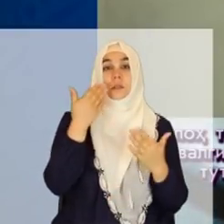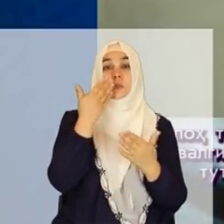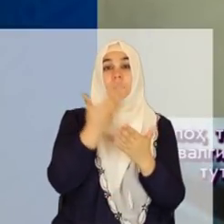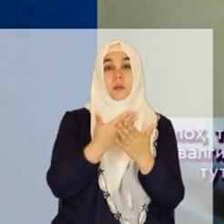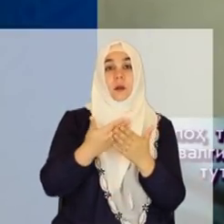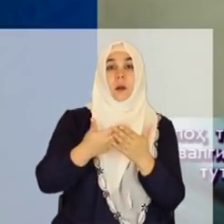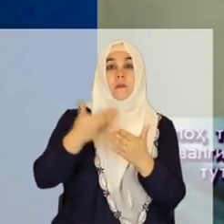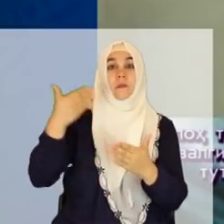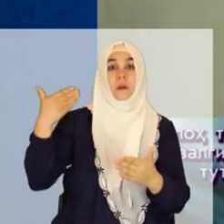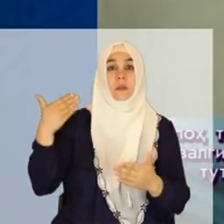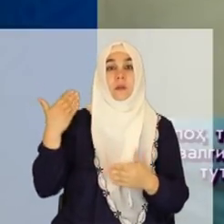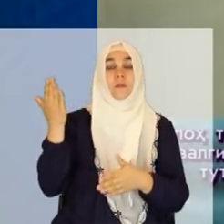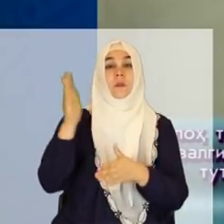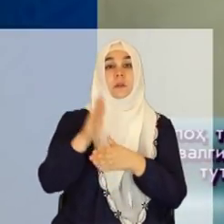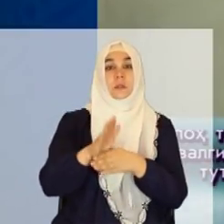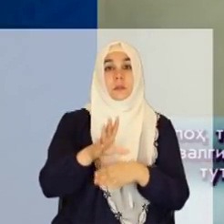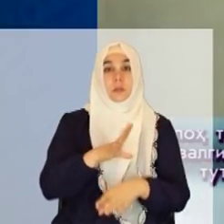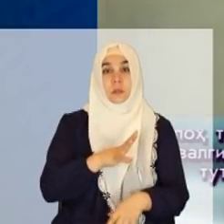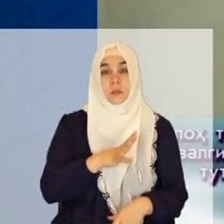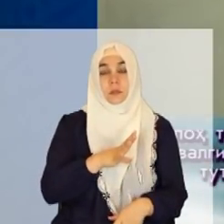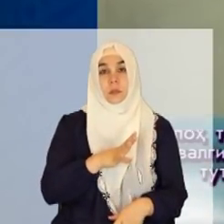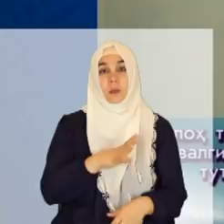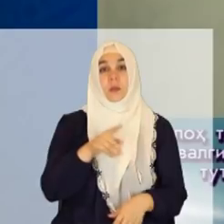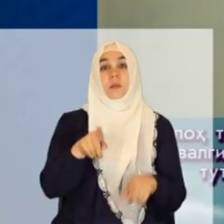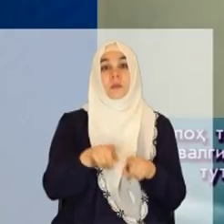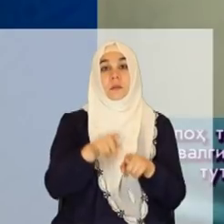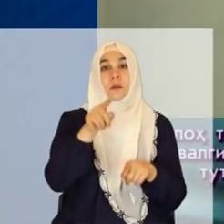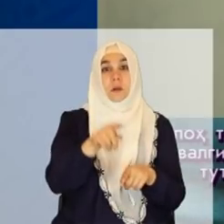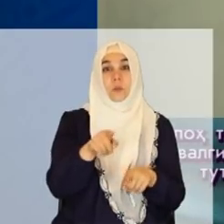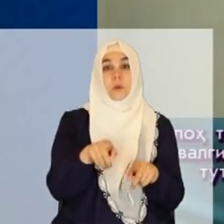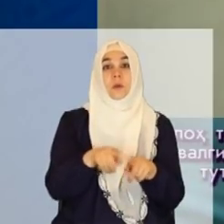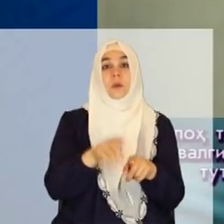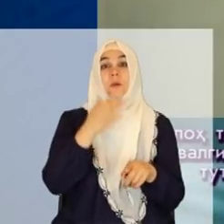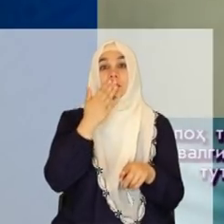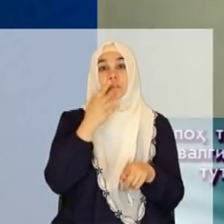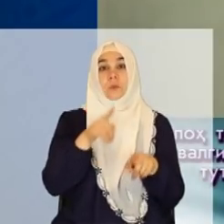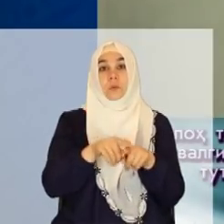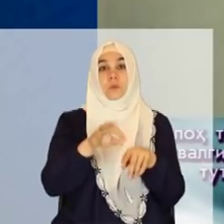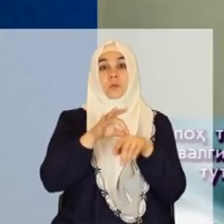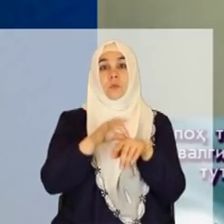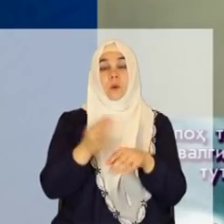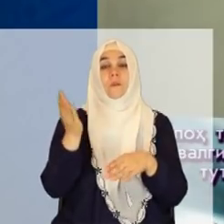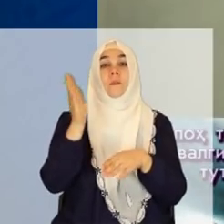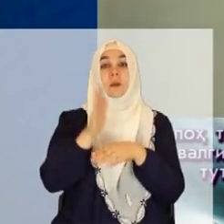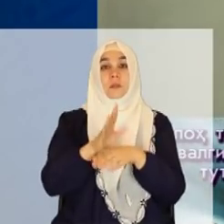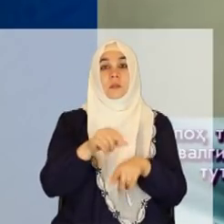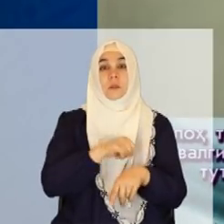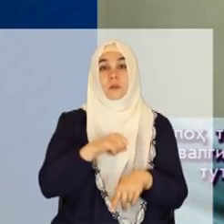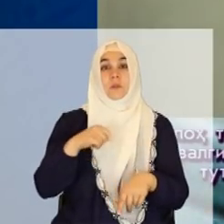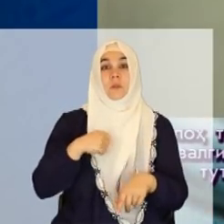sizlardan avvalgilarga farz qilinganidek sizga ham roza tutmoq farz qilindi,